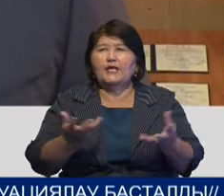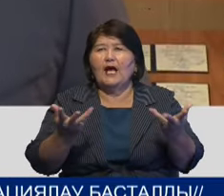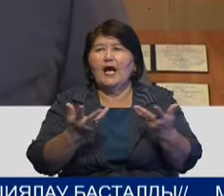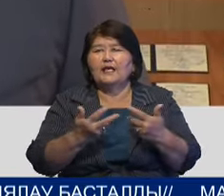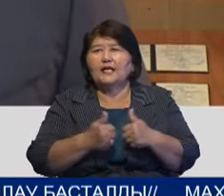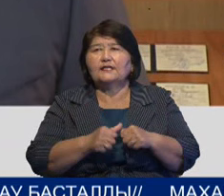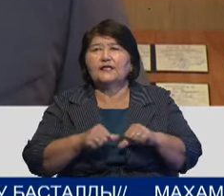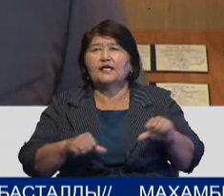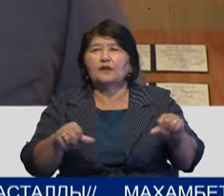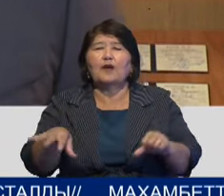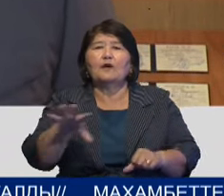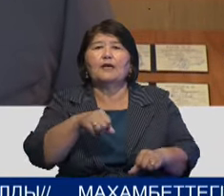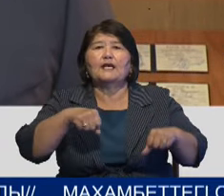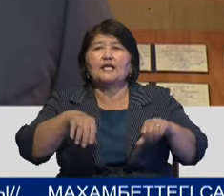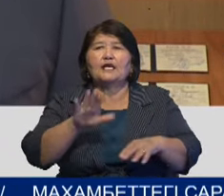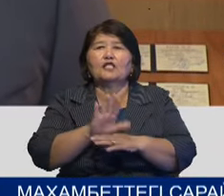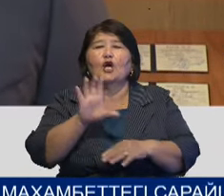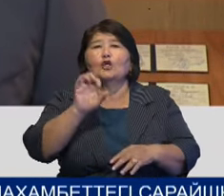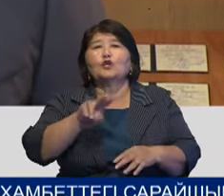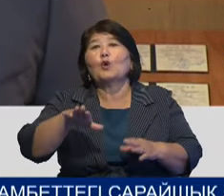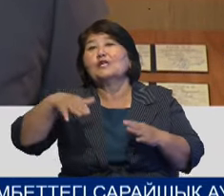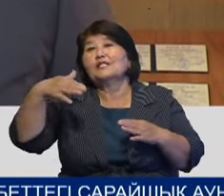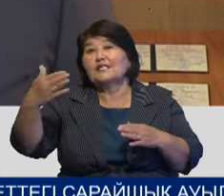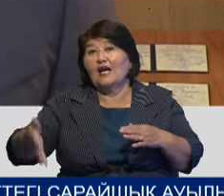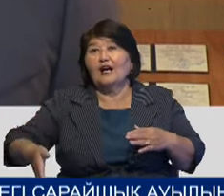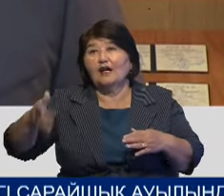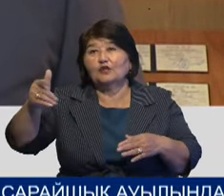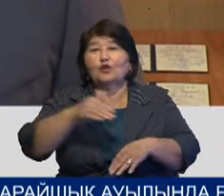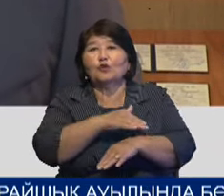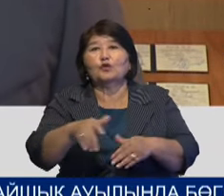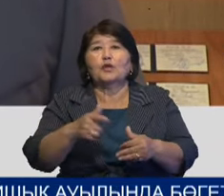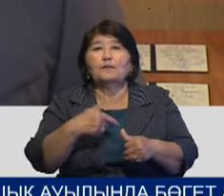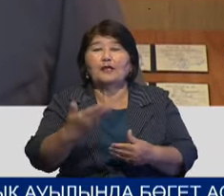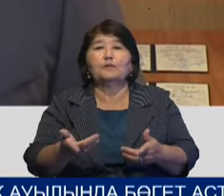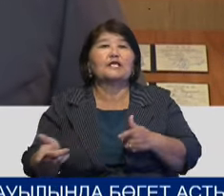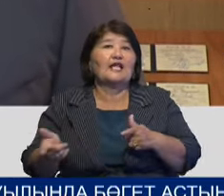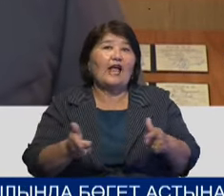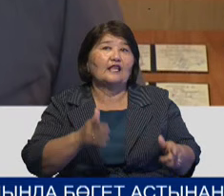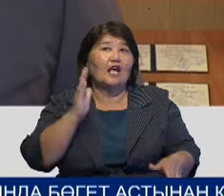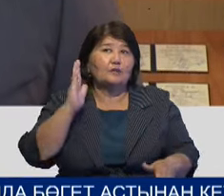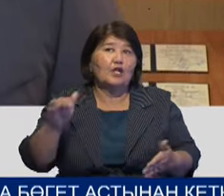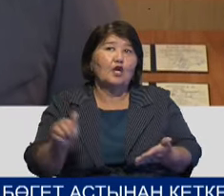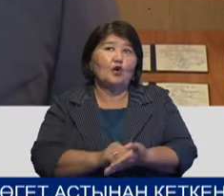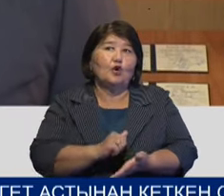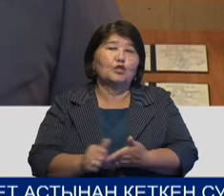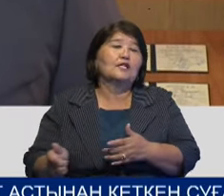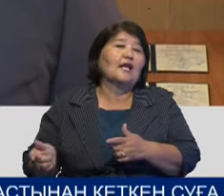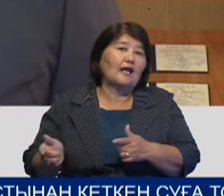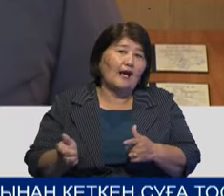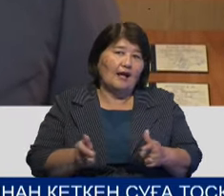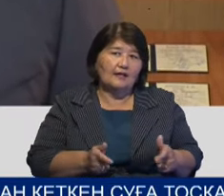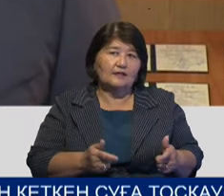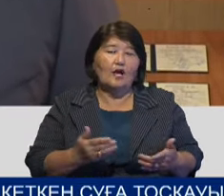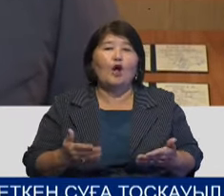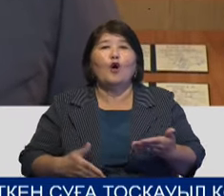комиссия барлығының шешімімен осы сол жағалауда үлкен бір көшенің атын беруге дайындалып жатыр. Құжаттары қазір бізде